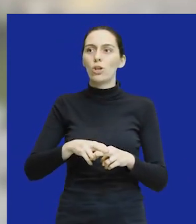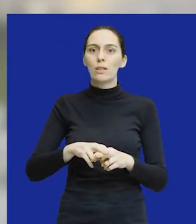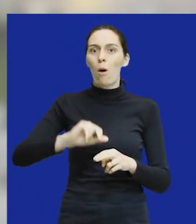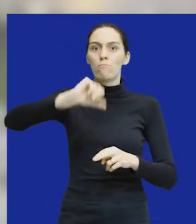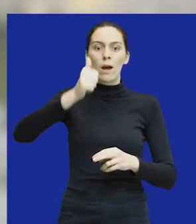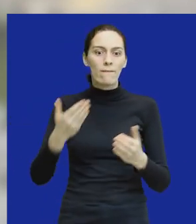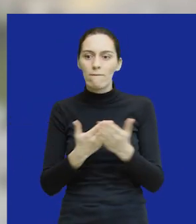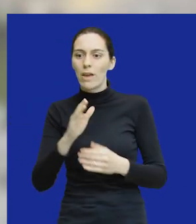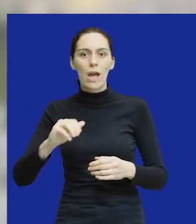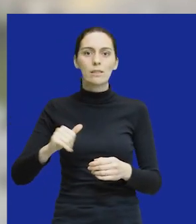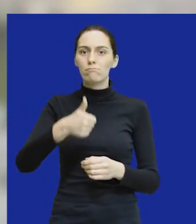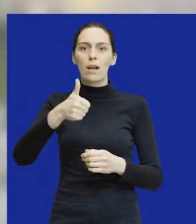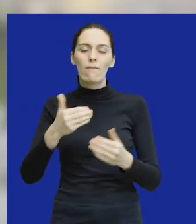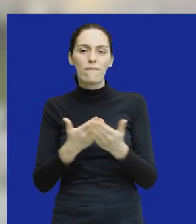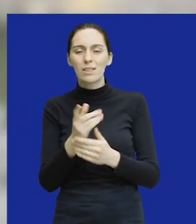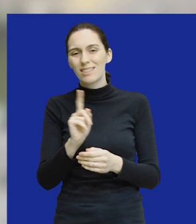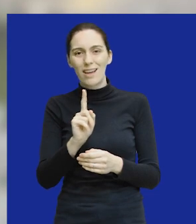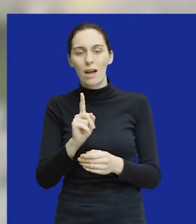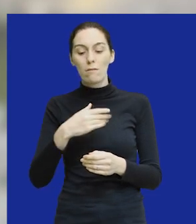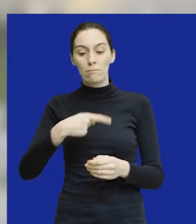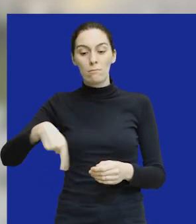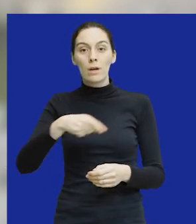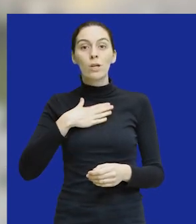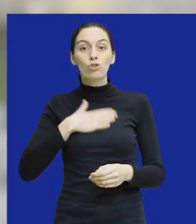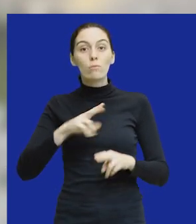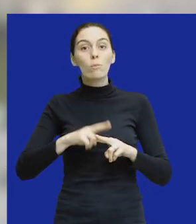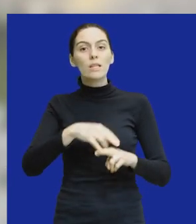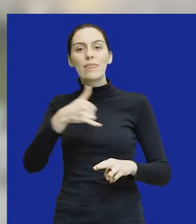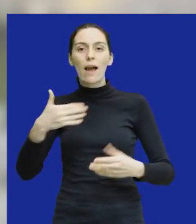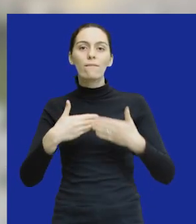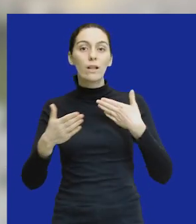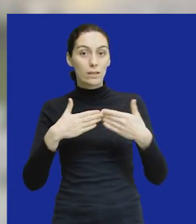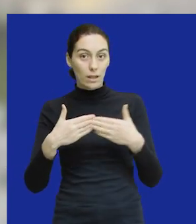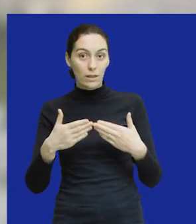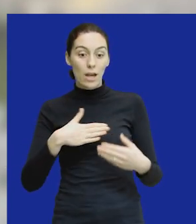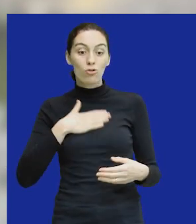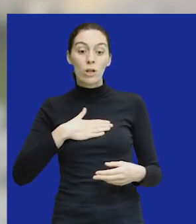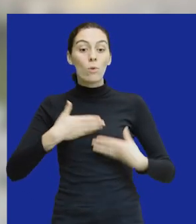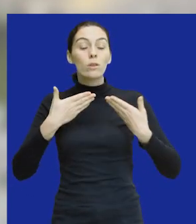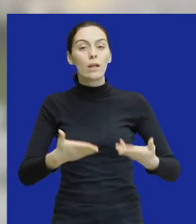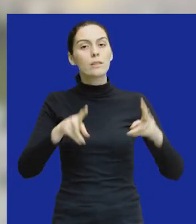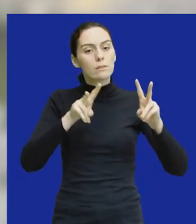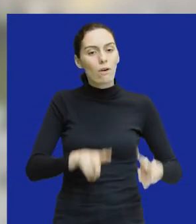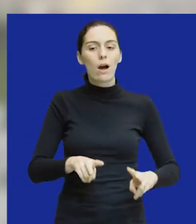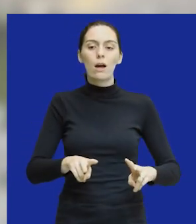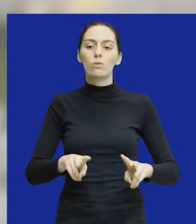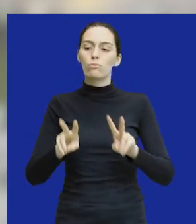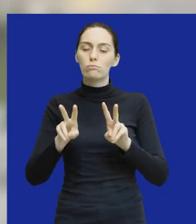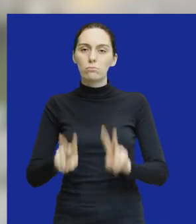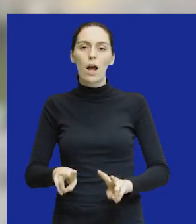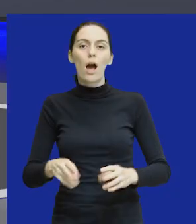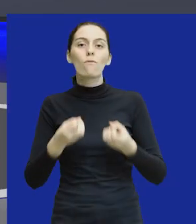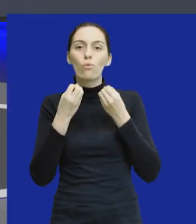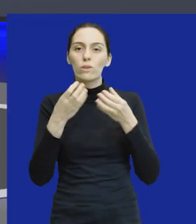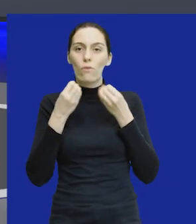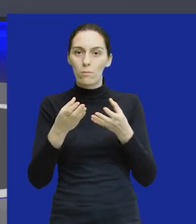samo da bi bili prvi, nego želimo biti najkvalitetniji. Želimo dati stvarnu informaciju, pravu informaciju, objektivnu,